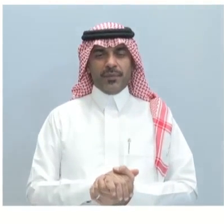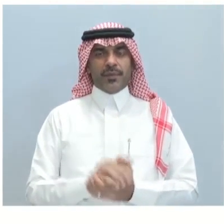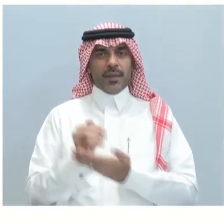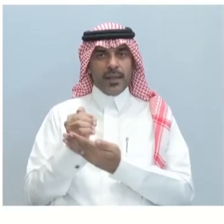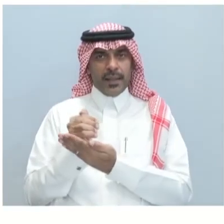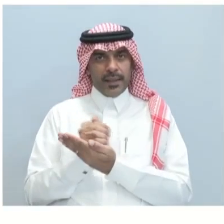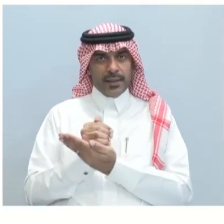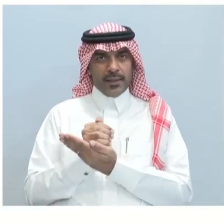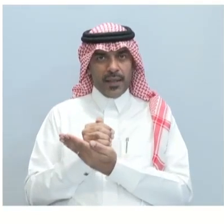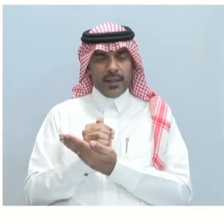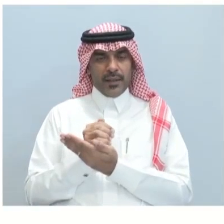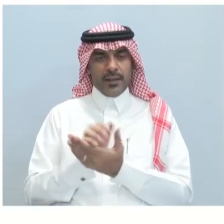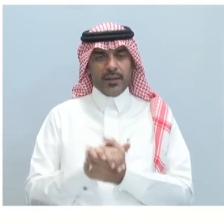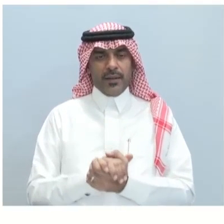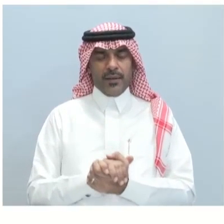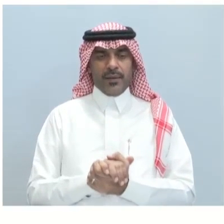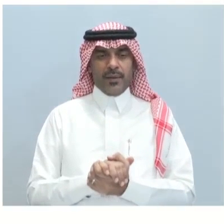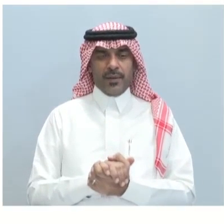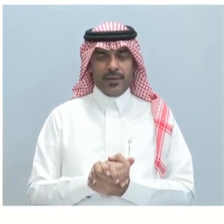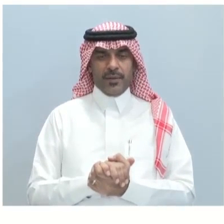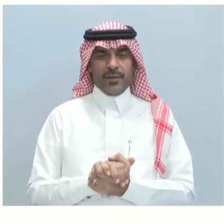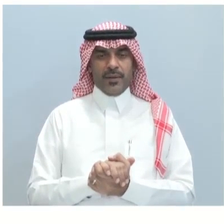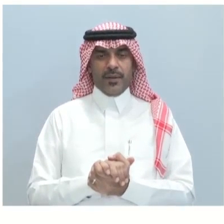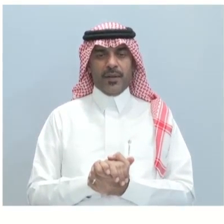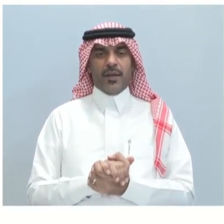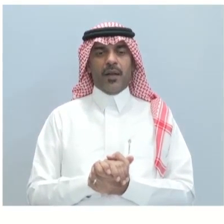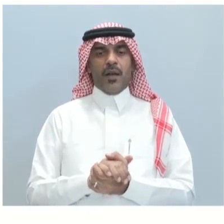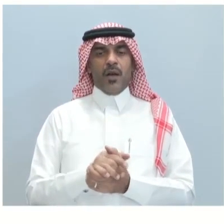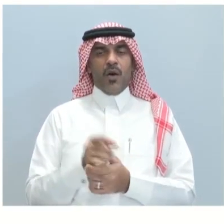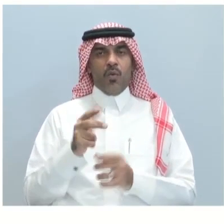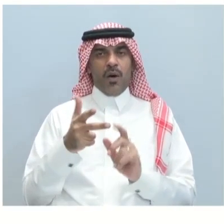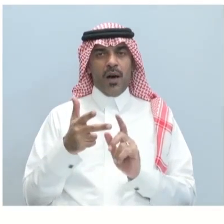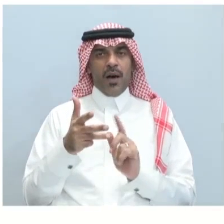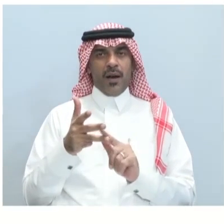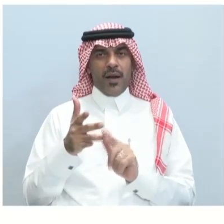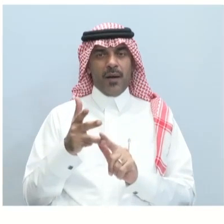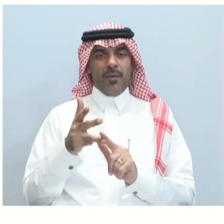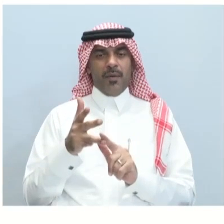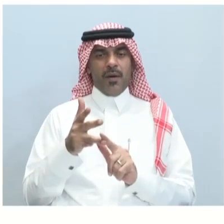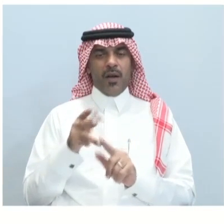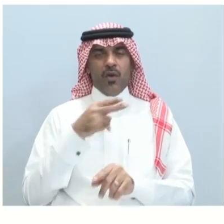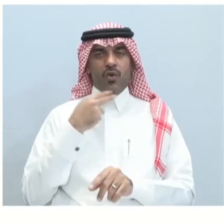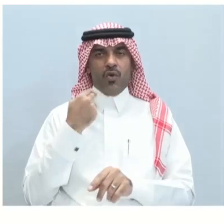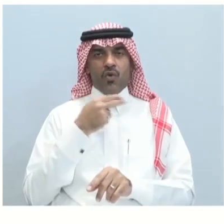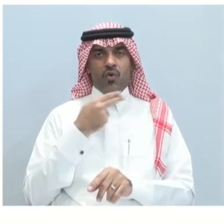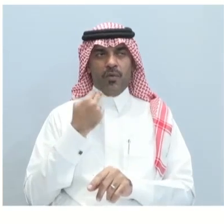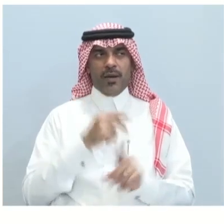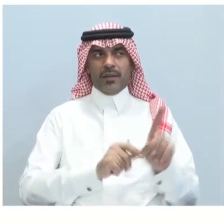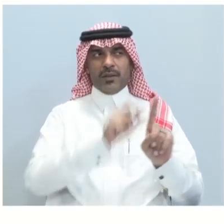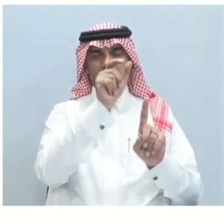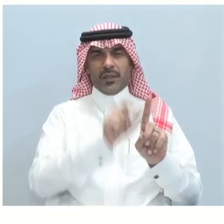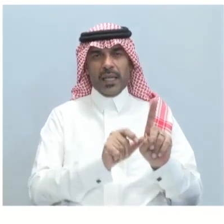الاقتصاد والمختص بدراسته الاقتصادي الحكومه والمختص